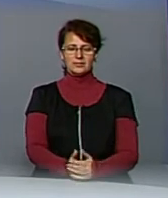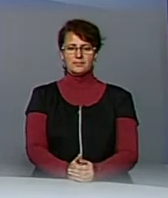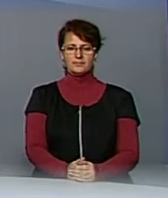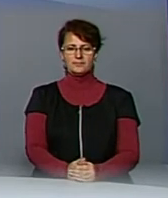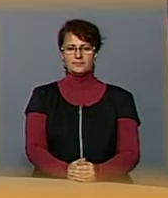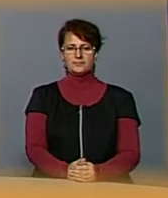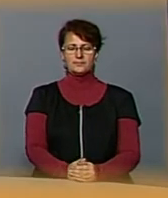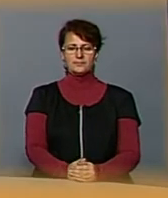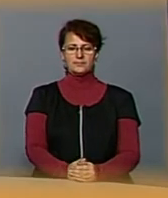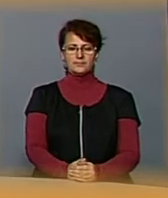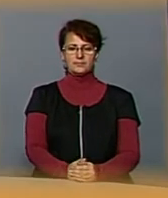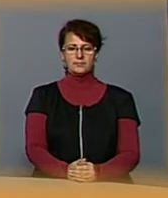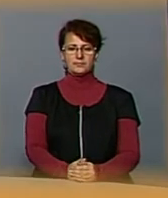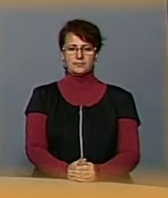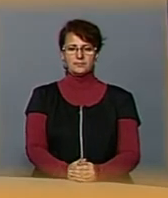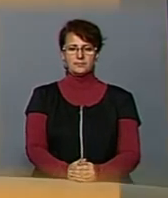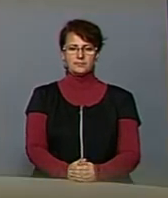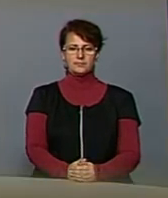Чернишова.